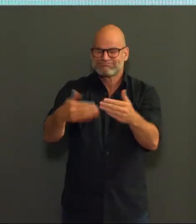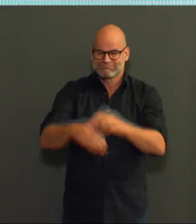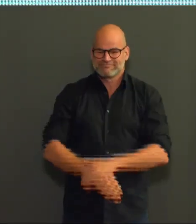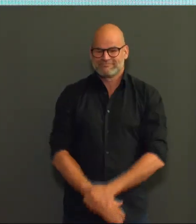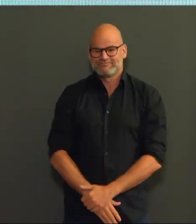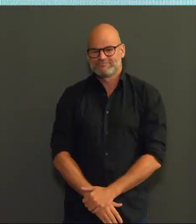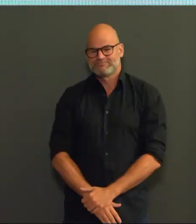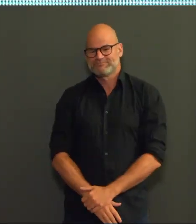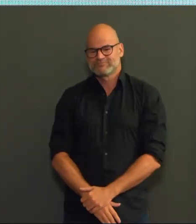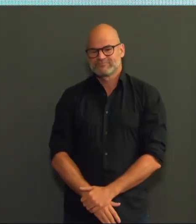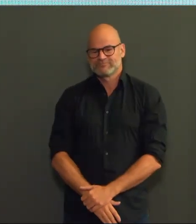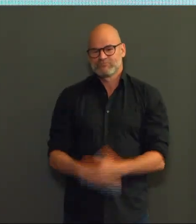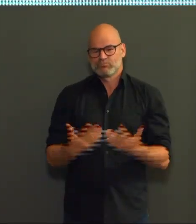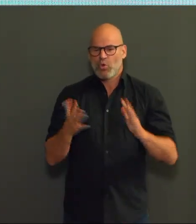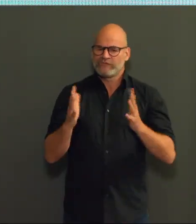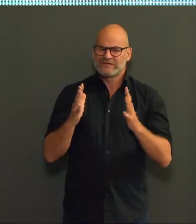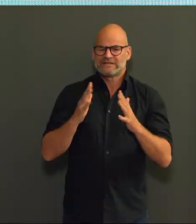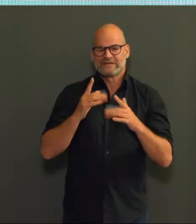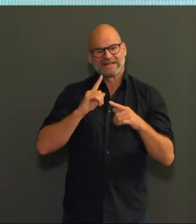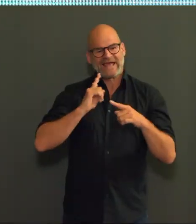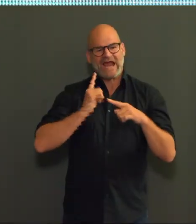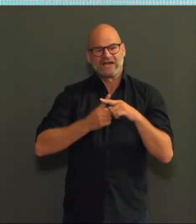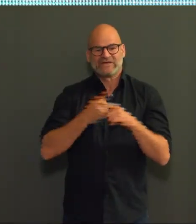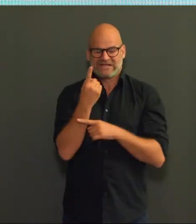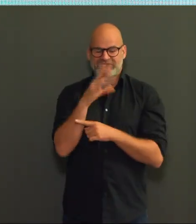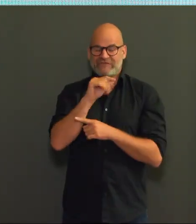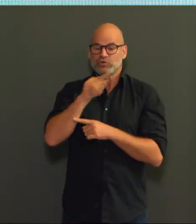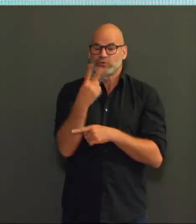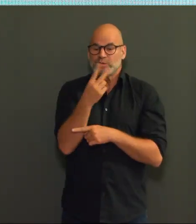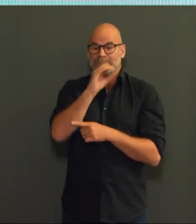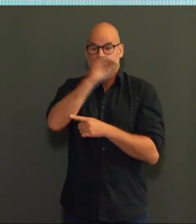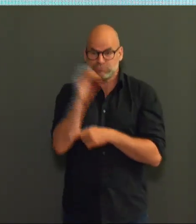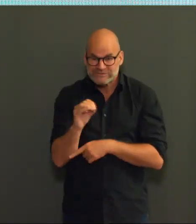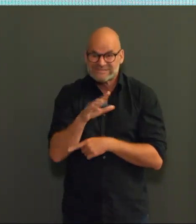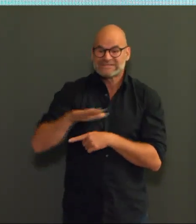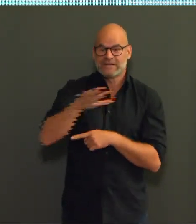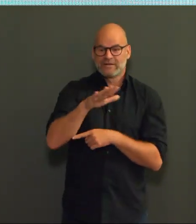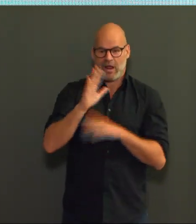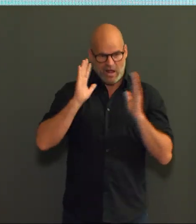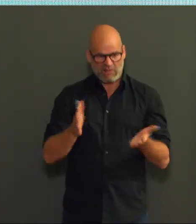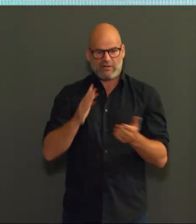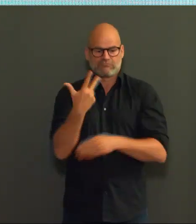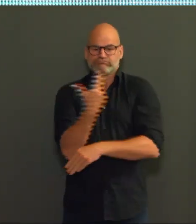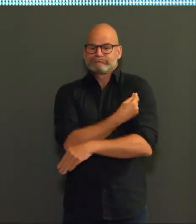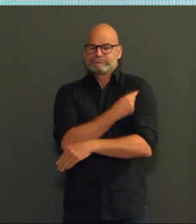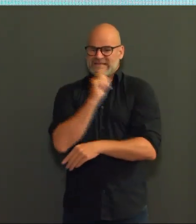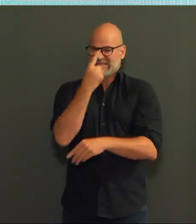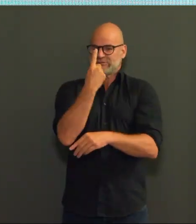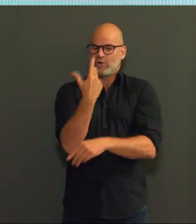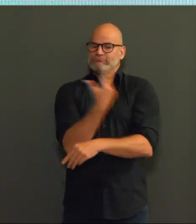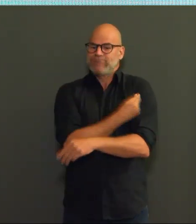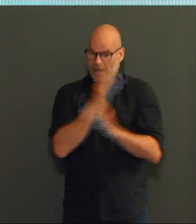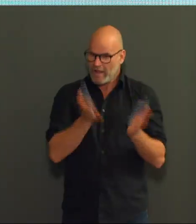of 51,2% van alle Belgen, heeft een eerste dosis van het vaccin